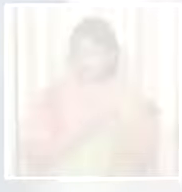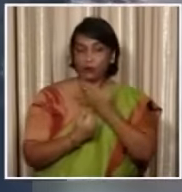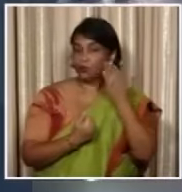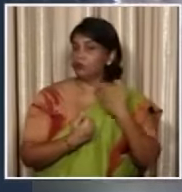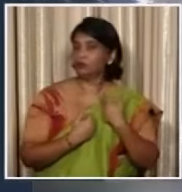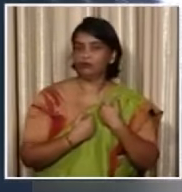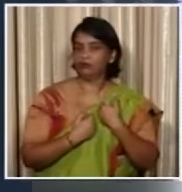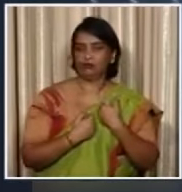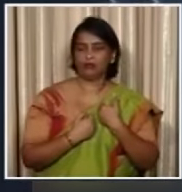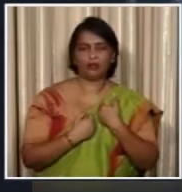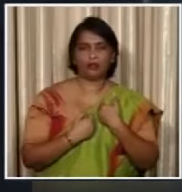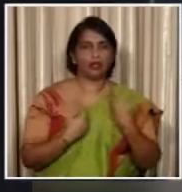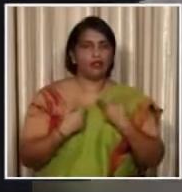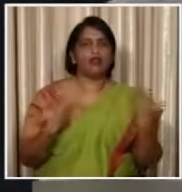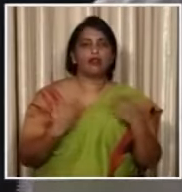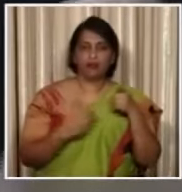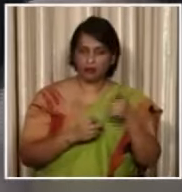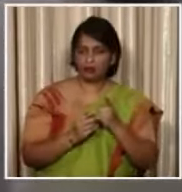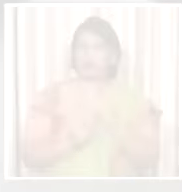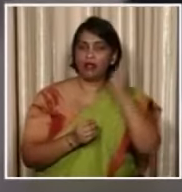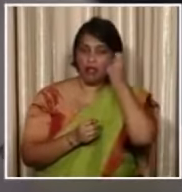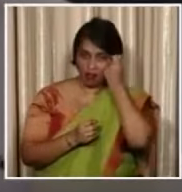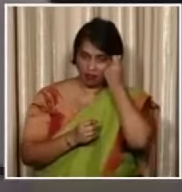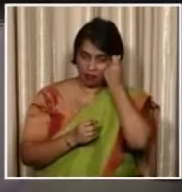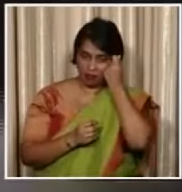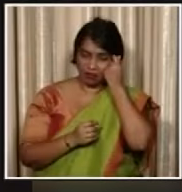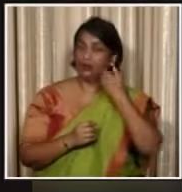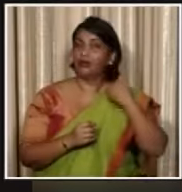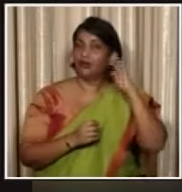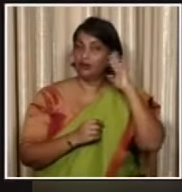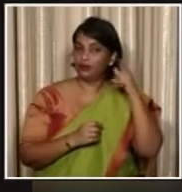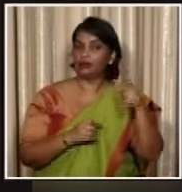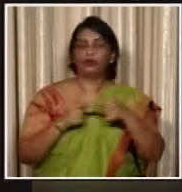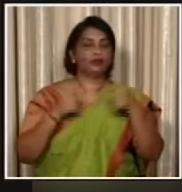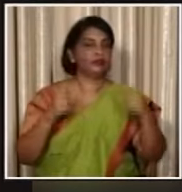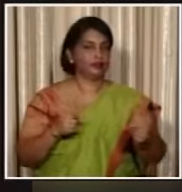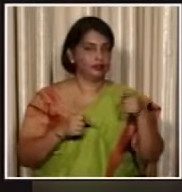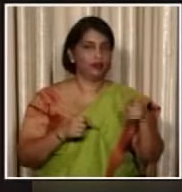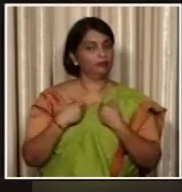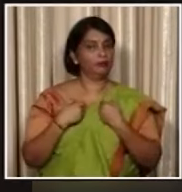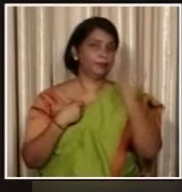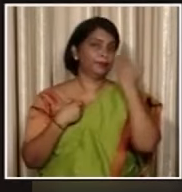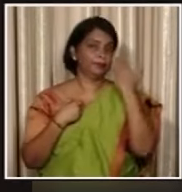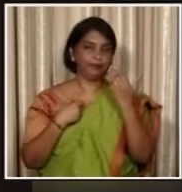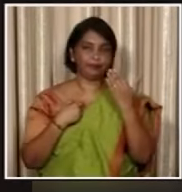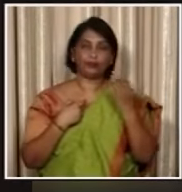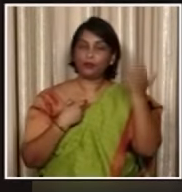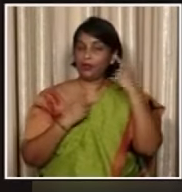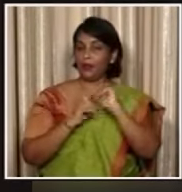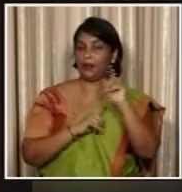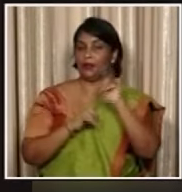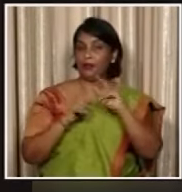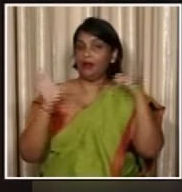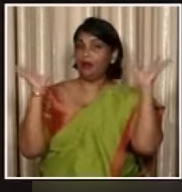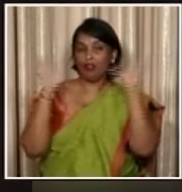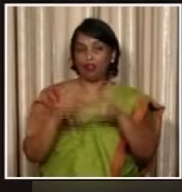බෑ, හැකියාවක් අපිට නැහැ කියන අදහසක් විශේෂයෙන්ම ඒ විපක්ෂය තුලින් ජනිත වුණා. හැබැයි එදා පාර්ලිමේන්තු